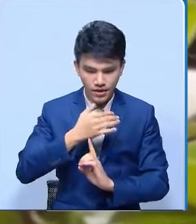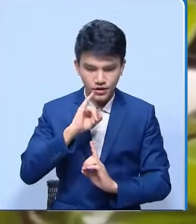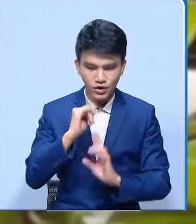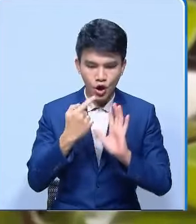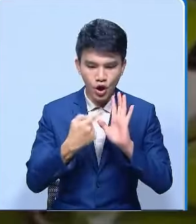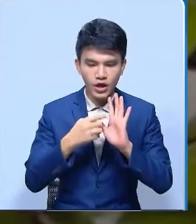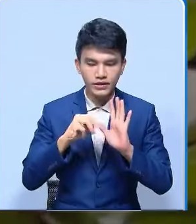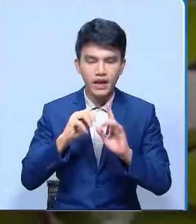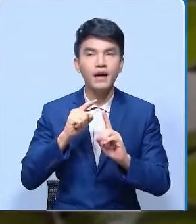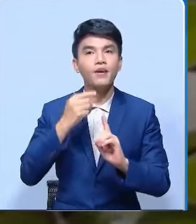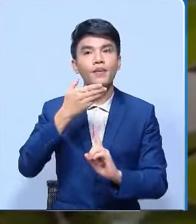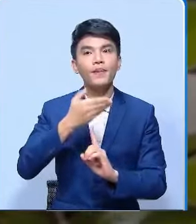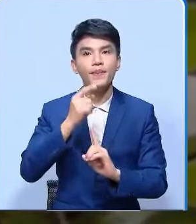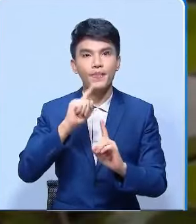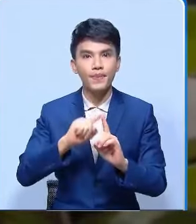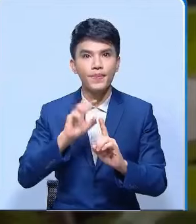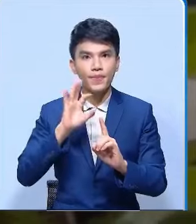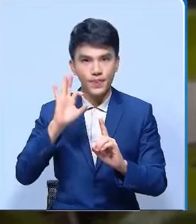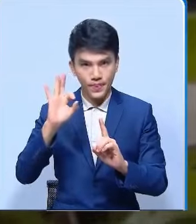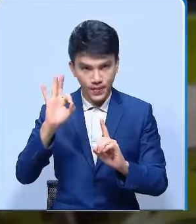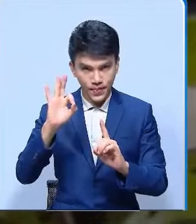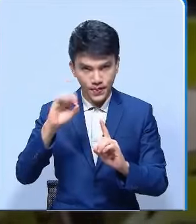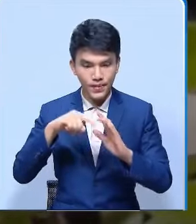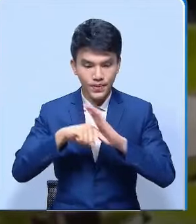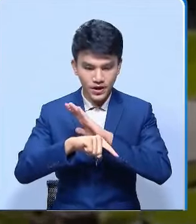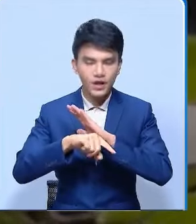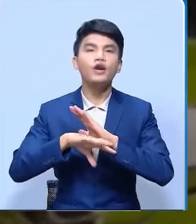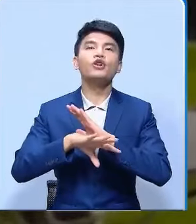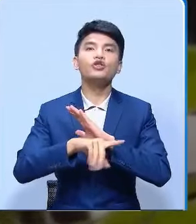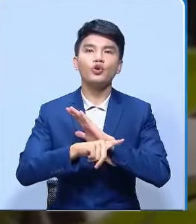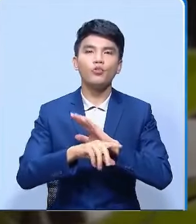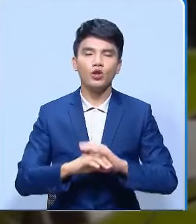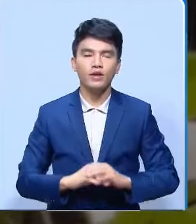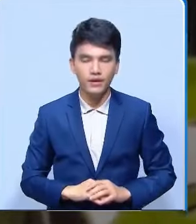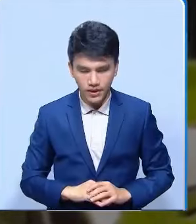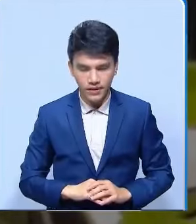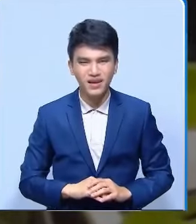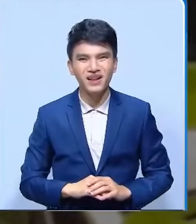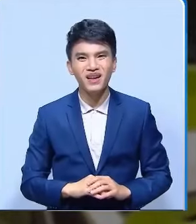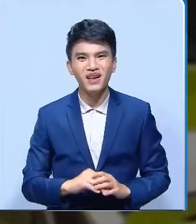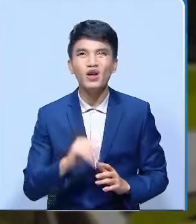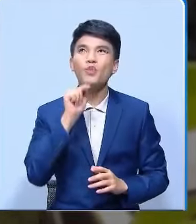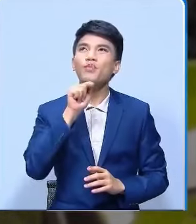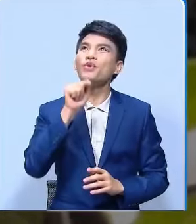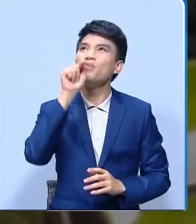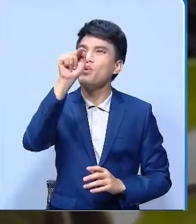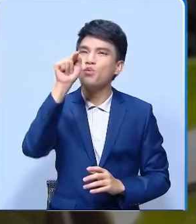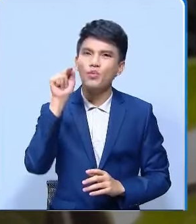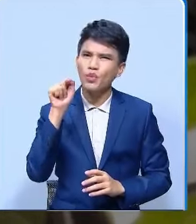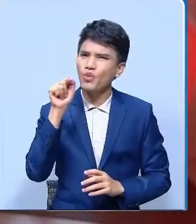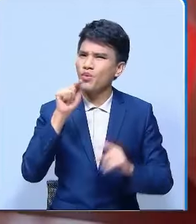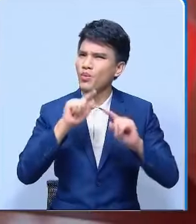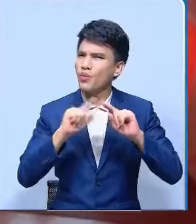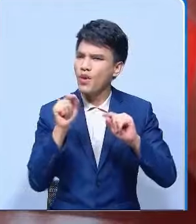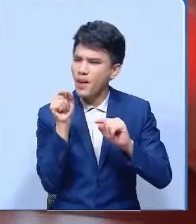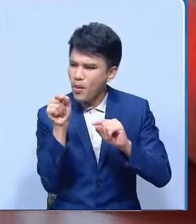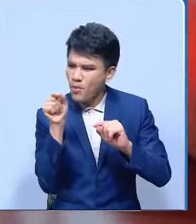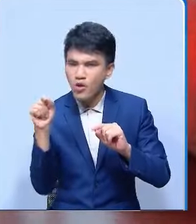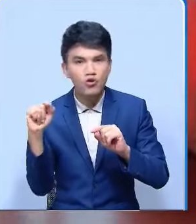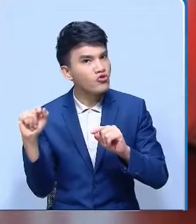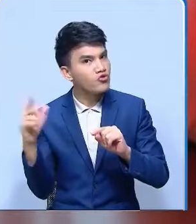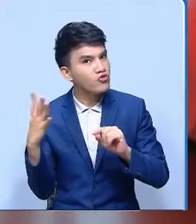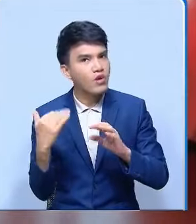ย9ค่ะอยู่ที่ตำบลสัตหีบที่จังหวัดชลบุรีเป็นรูหลายรูด้วยนะคะแต่ว่าคือไม่พบหัวกระสุนนะคะทำ